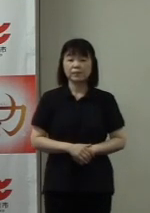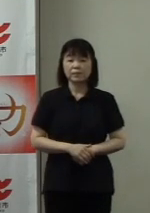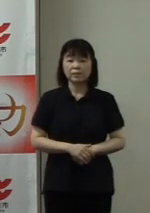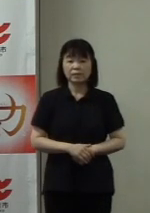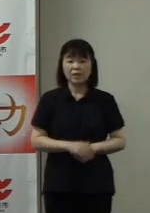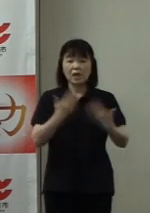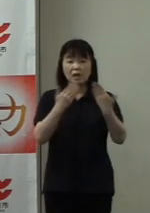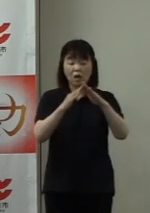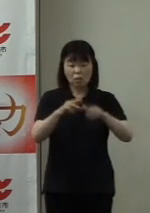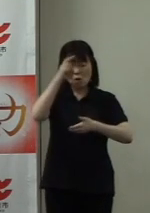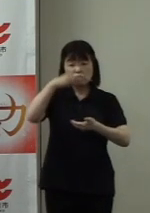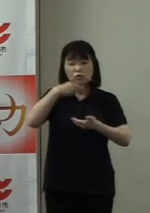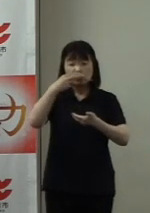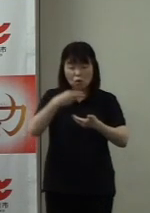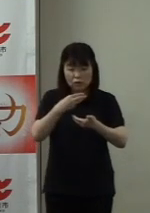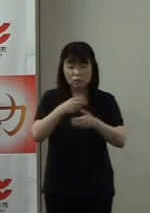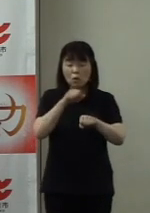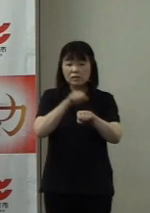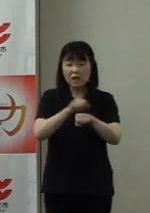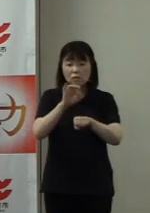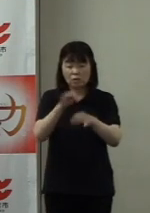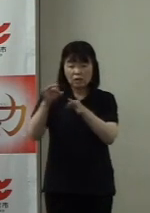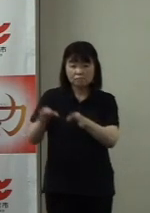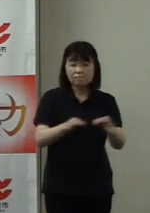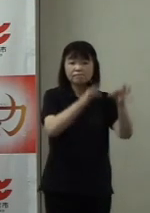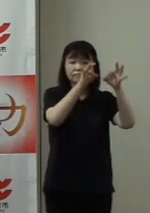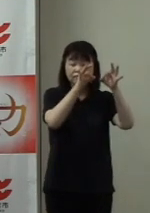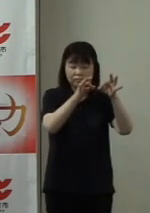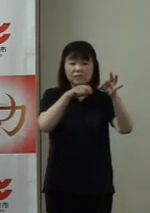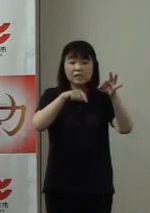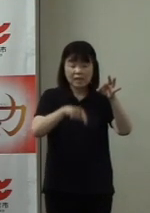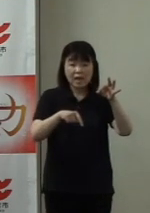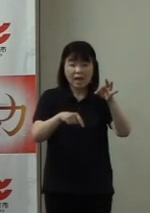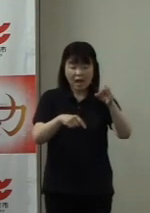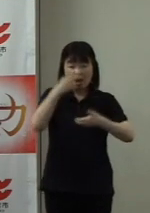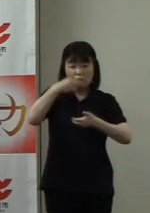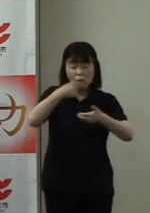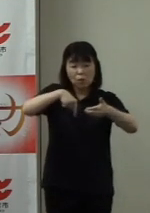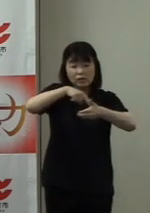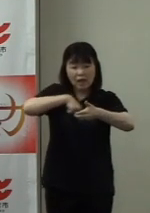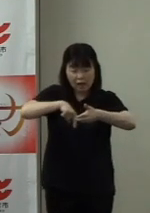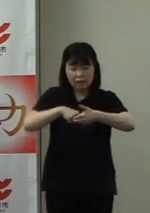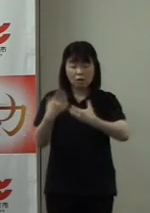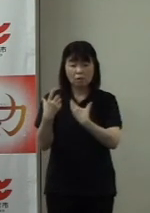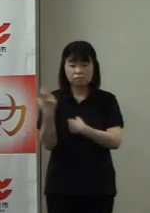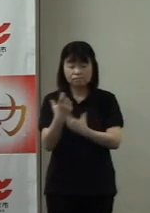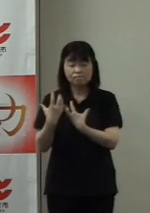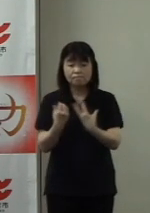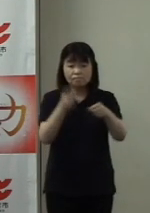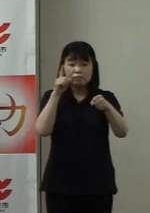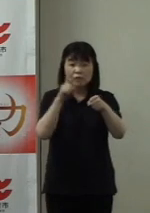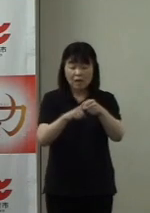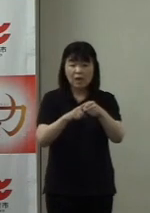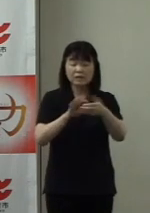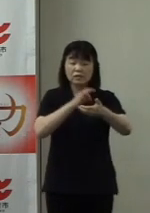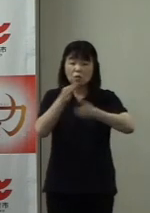学校給食食材の価格高騰に伴い、学校給食の内容を維持するために必要な物資購入経費を追加いたします